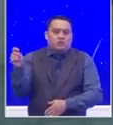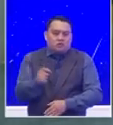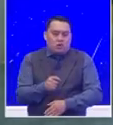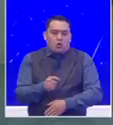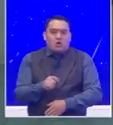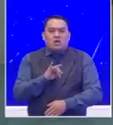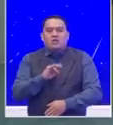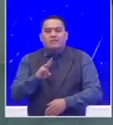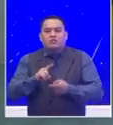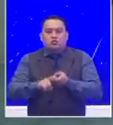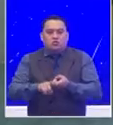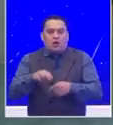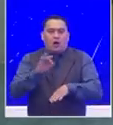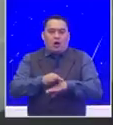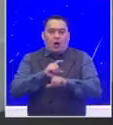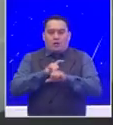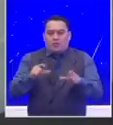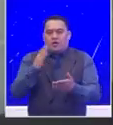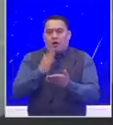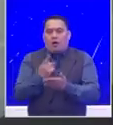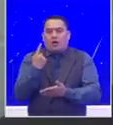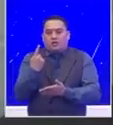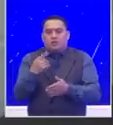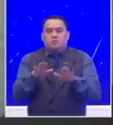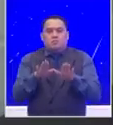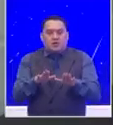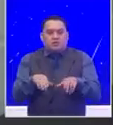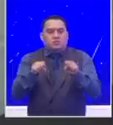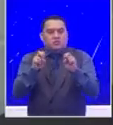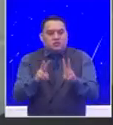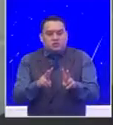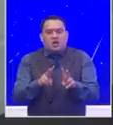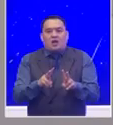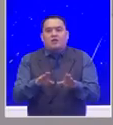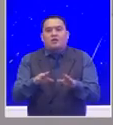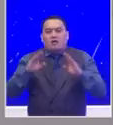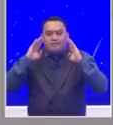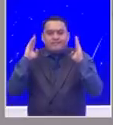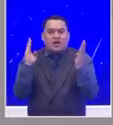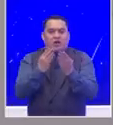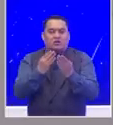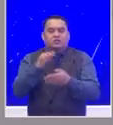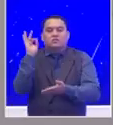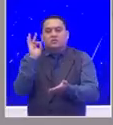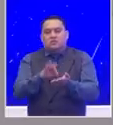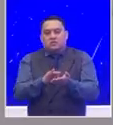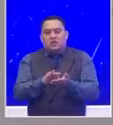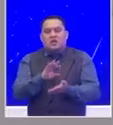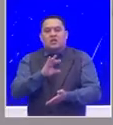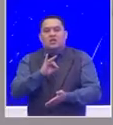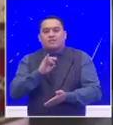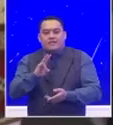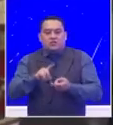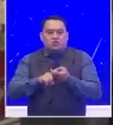подозрения инфекционного заболевания объект располагает одноместным боксом. Его основное назначение – изоляция больных в целях профилактики вирусных